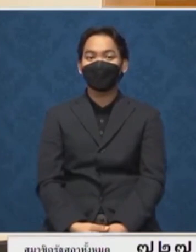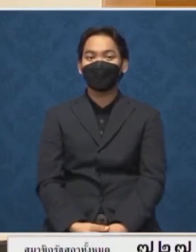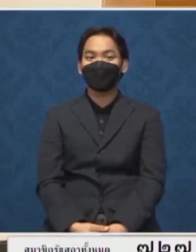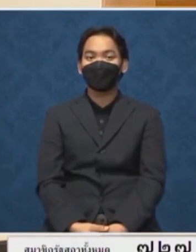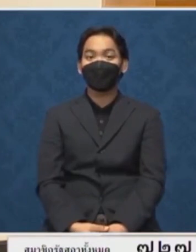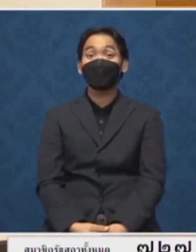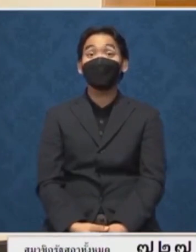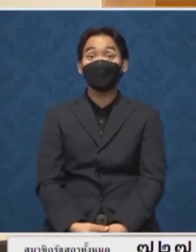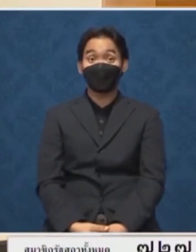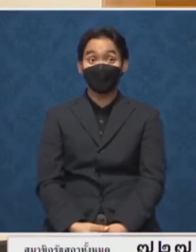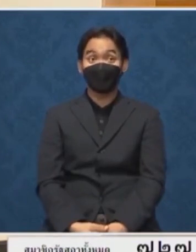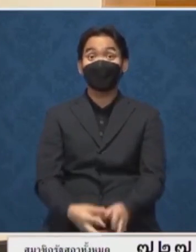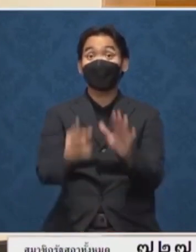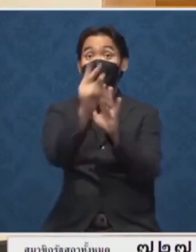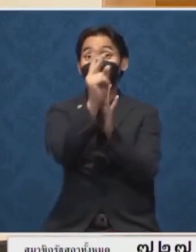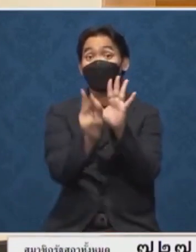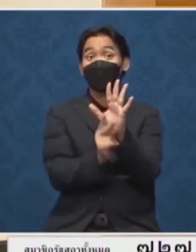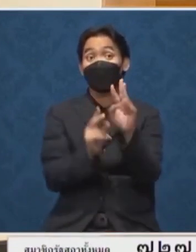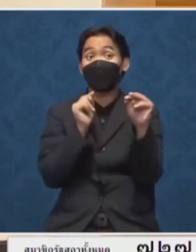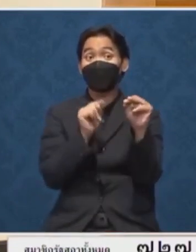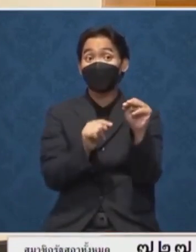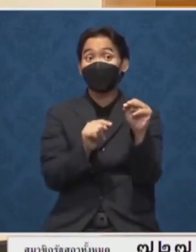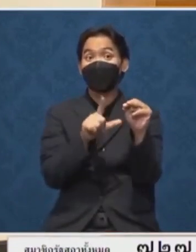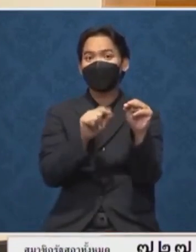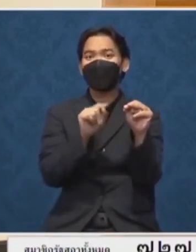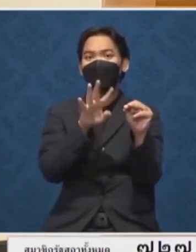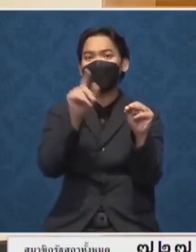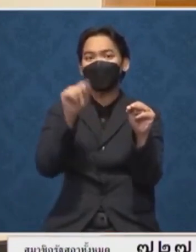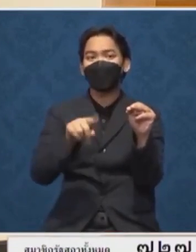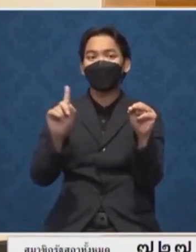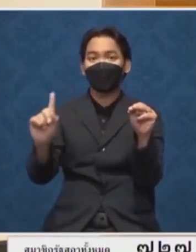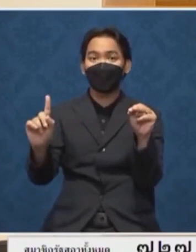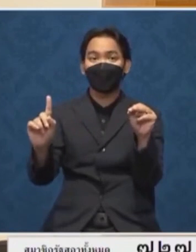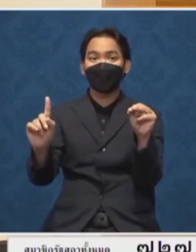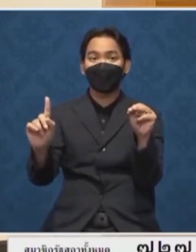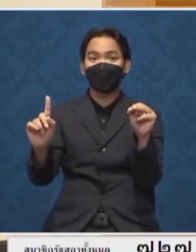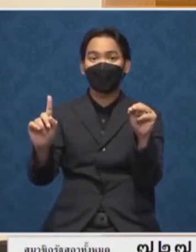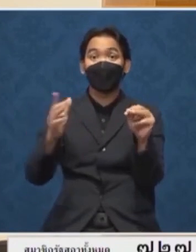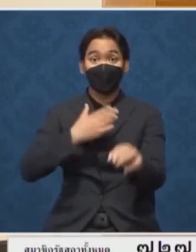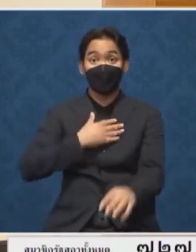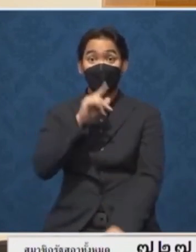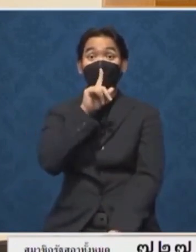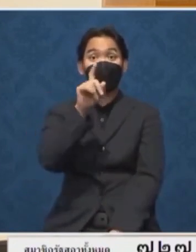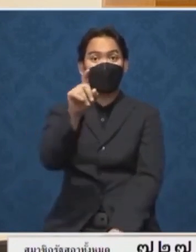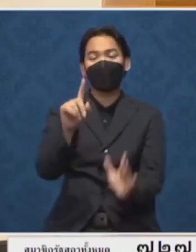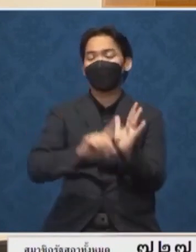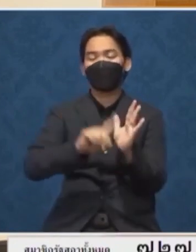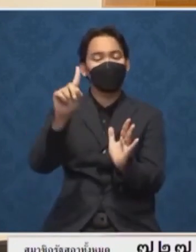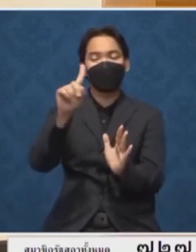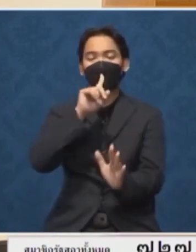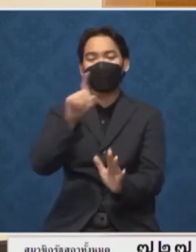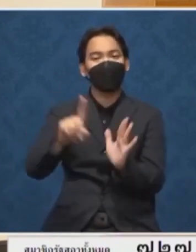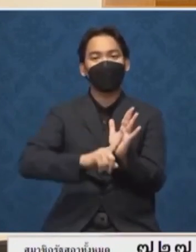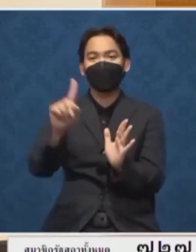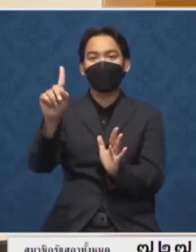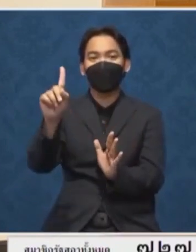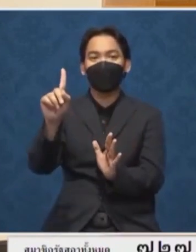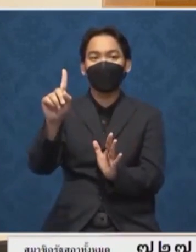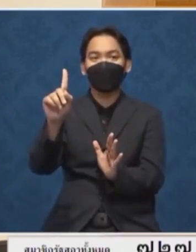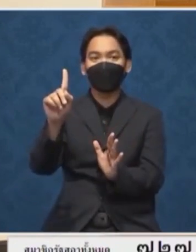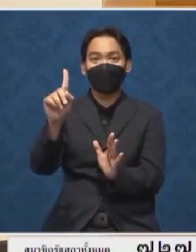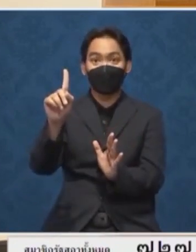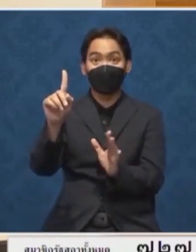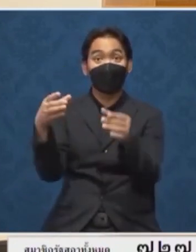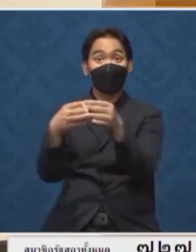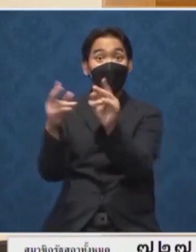ครับมาตรานี้นะครับจะมีการถามคำถามครั้งเดียวนะครับมาตรานี้คณะกรรมการได้เพิ่มขึ้น